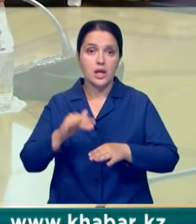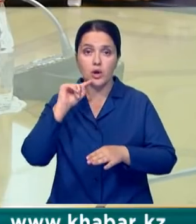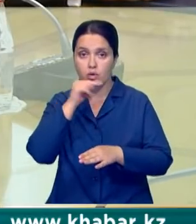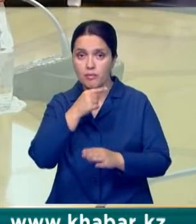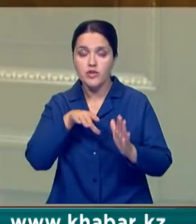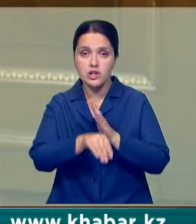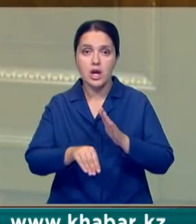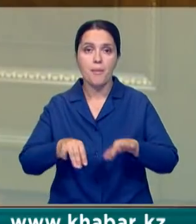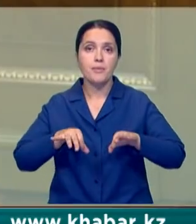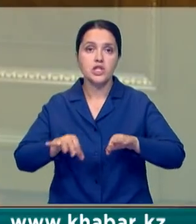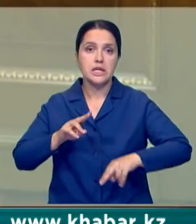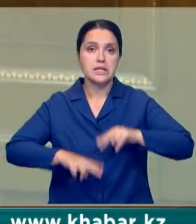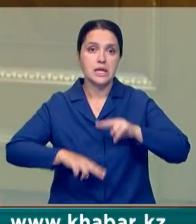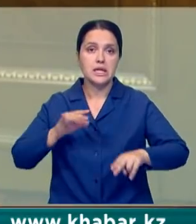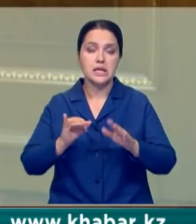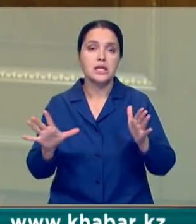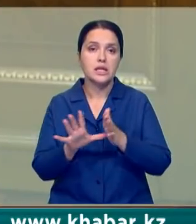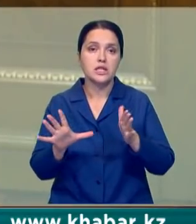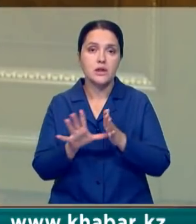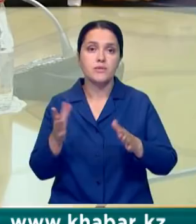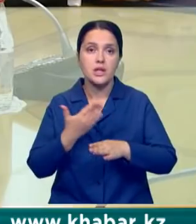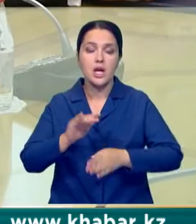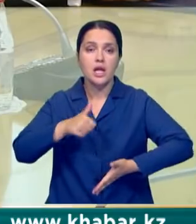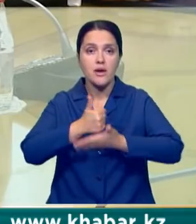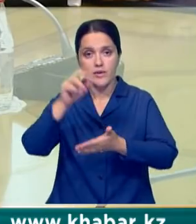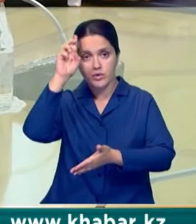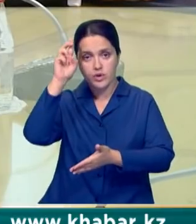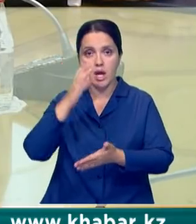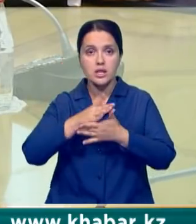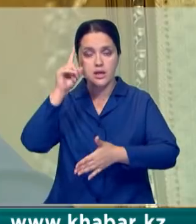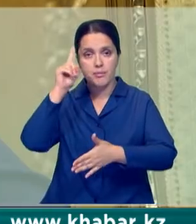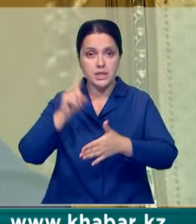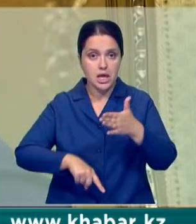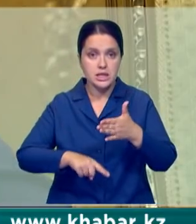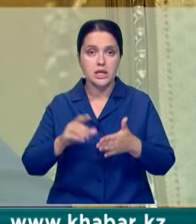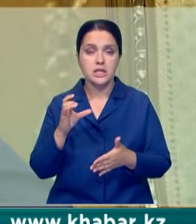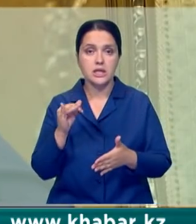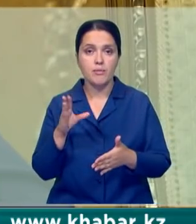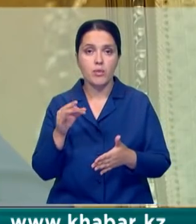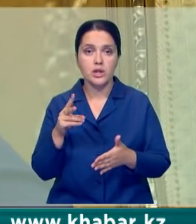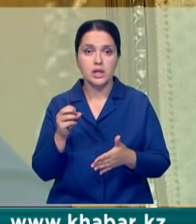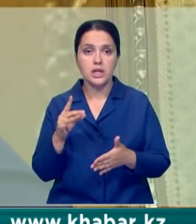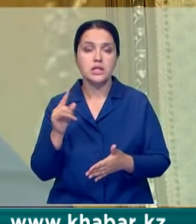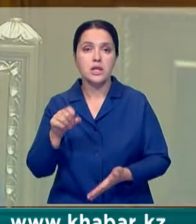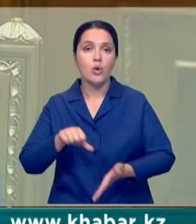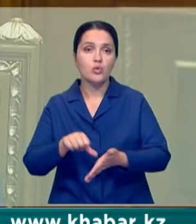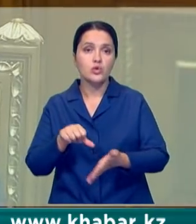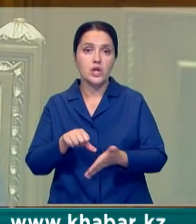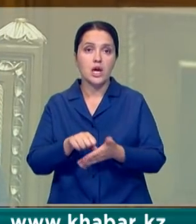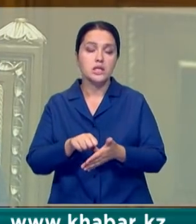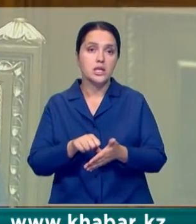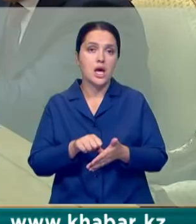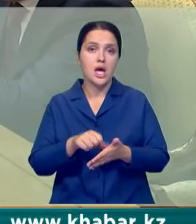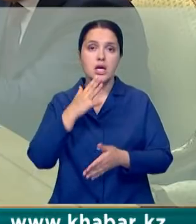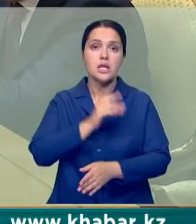в том числе машиностроении и энергетическом секторе президент выразил признательность и lorenzi semana или за участие в совете